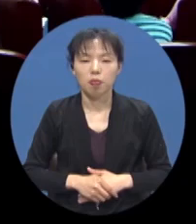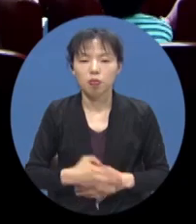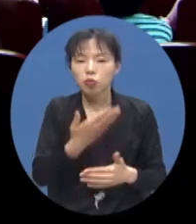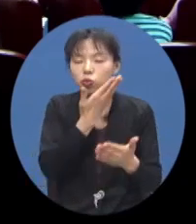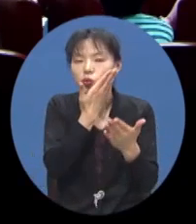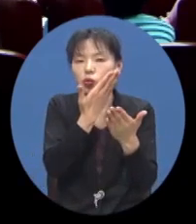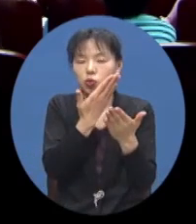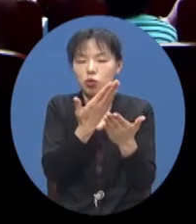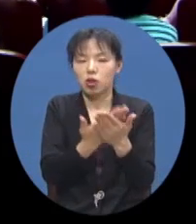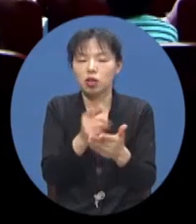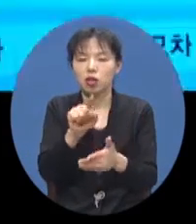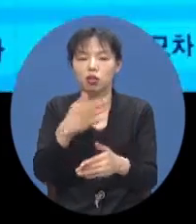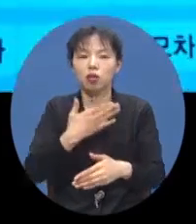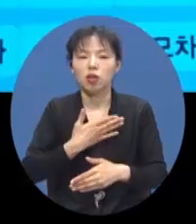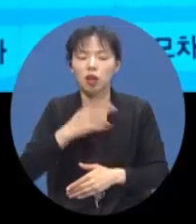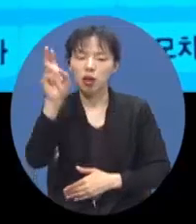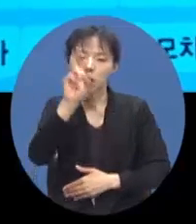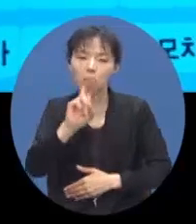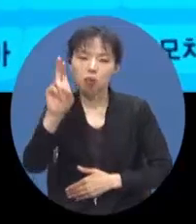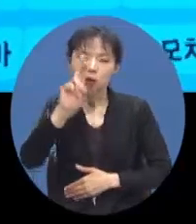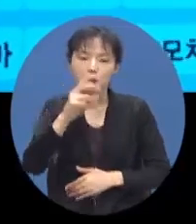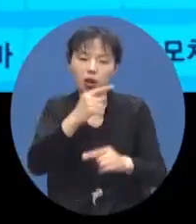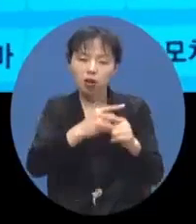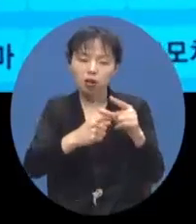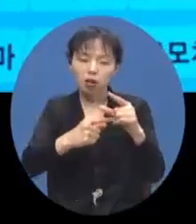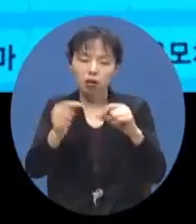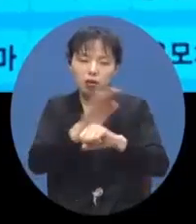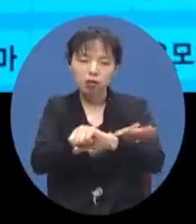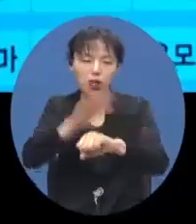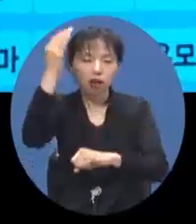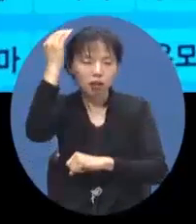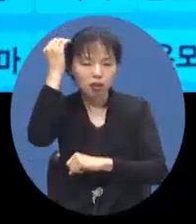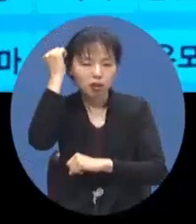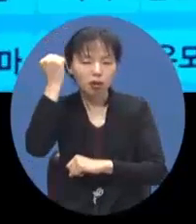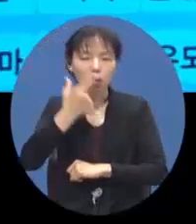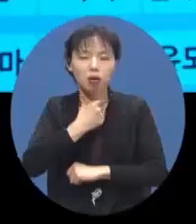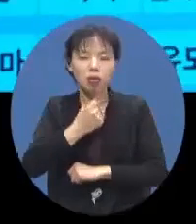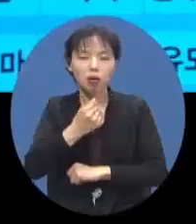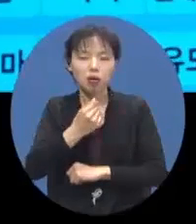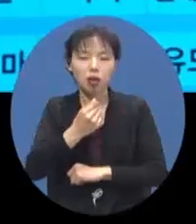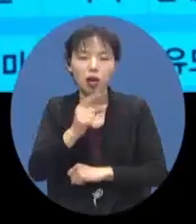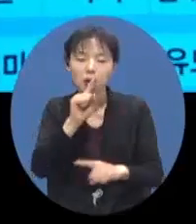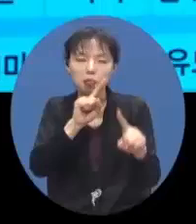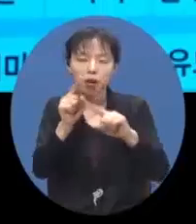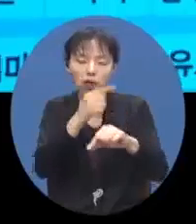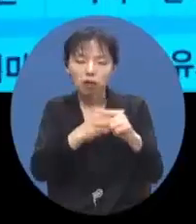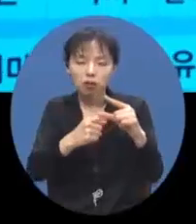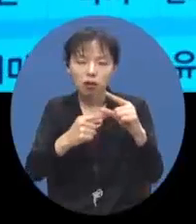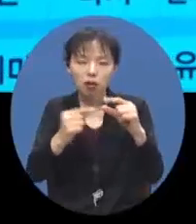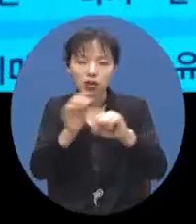중요한 것은 내가 음악을 더 잘 기억하고 싶다거나 언어를 더 잘 기억하고